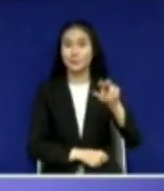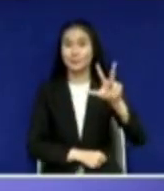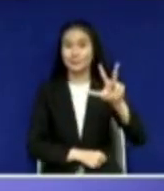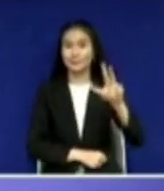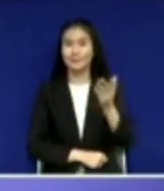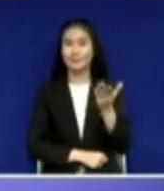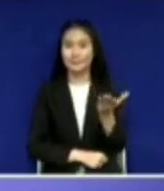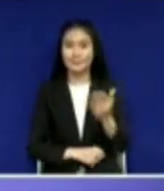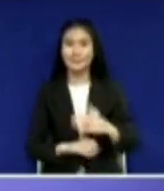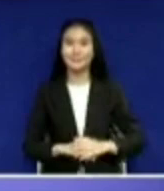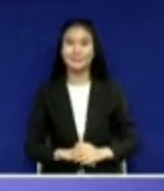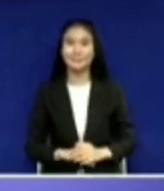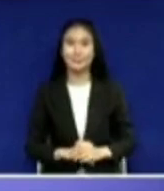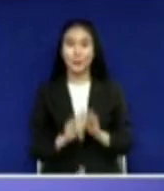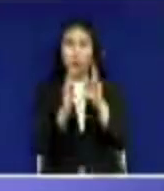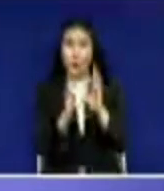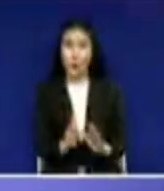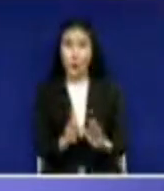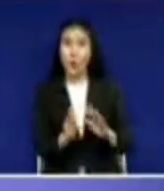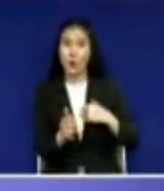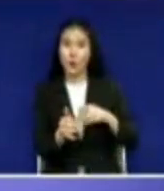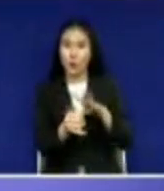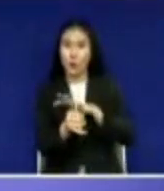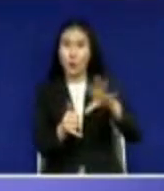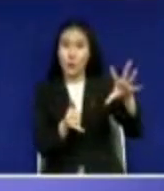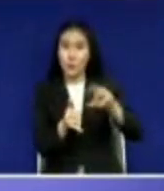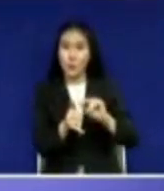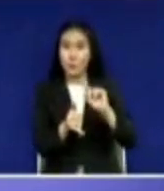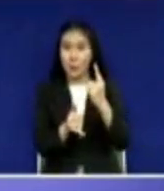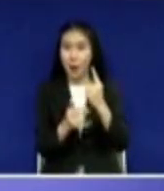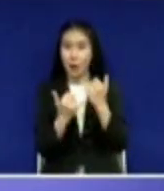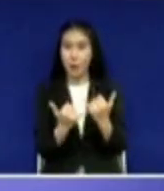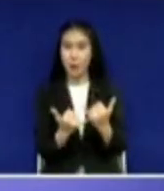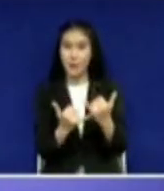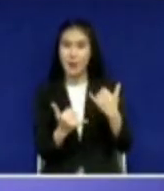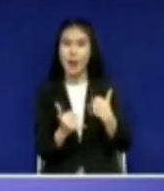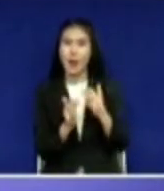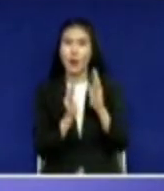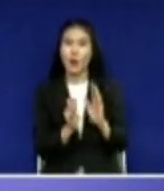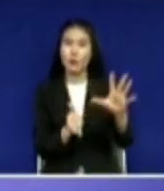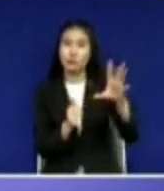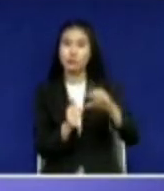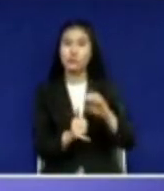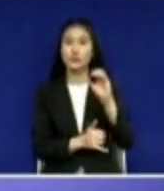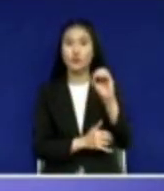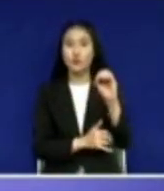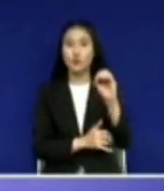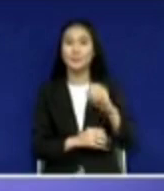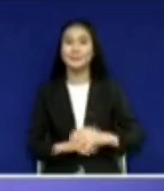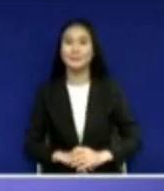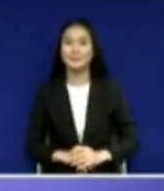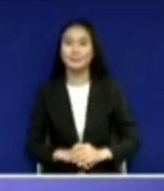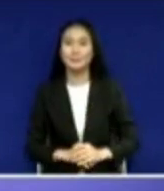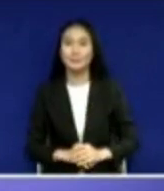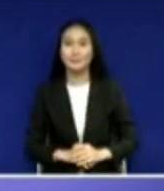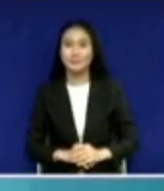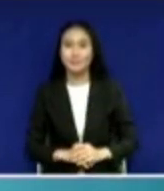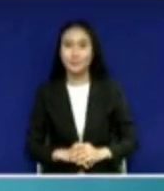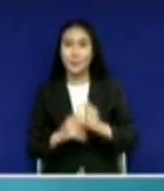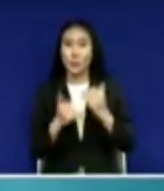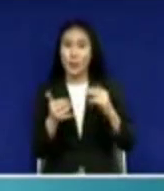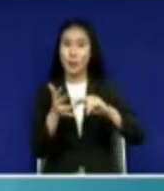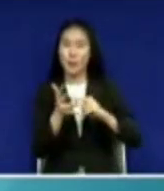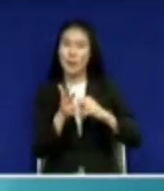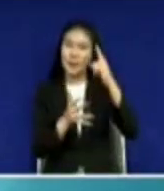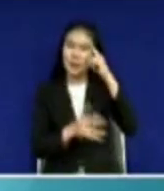2563จำนวนผู้ติดเชื้อรายใหม่ของเราในวันนี้0รายค่ะซึ่งเป็นความสุขแล้วก็เป็นเรื่อง